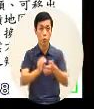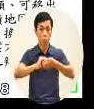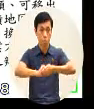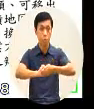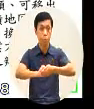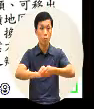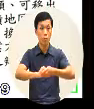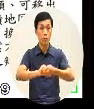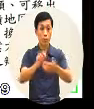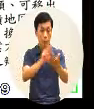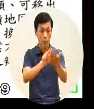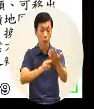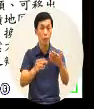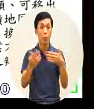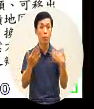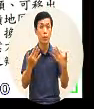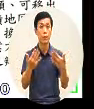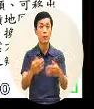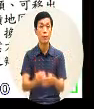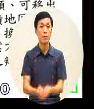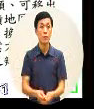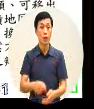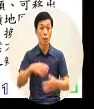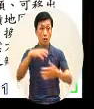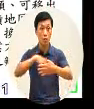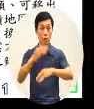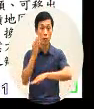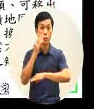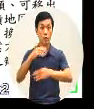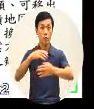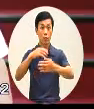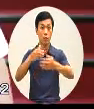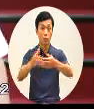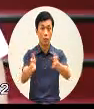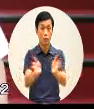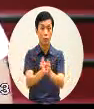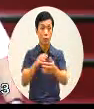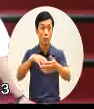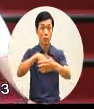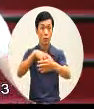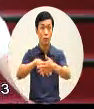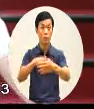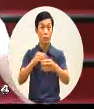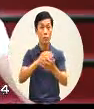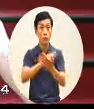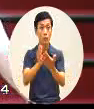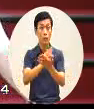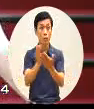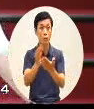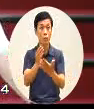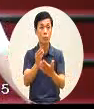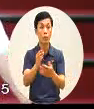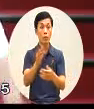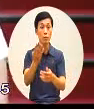楚。按照我们内政部里面呢，哈，第九条，哦，下一页哈，